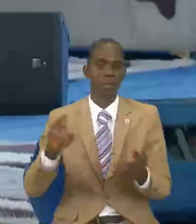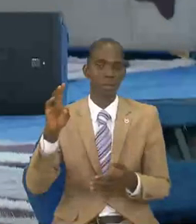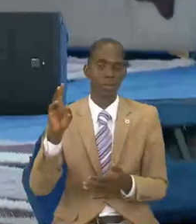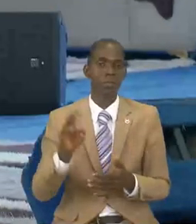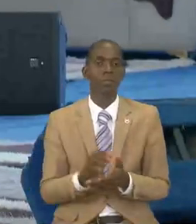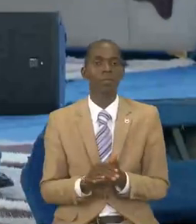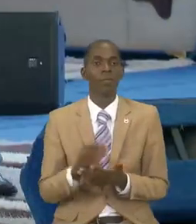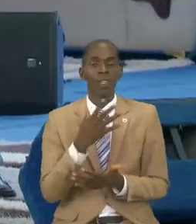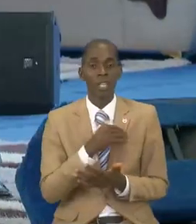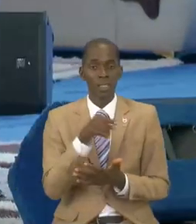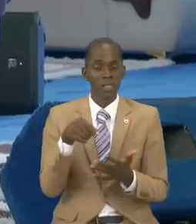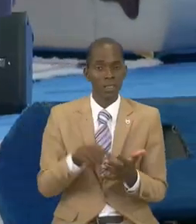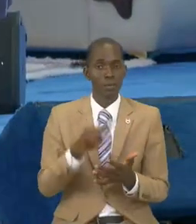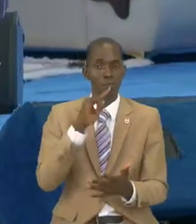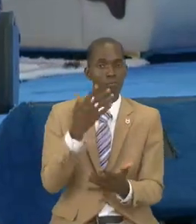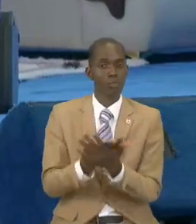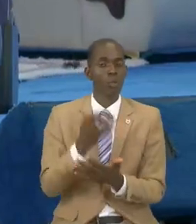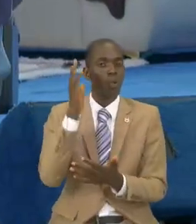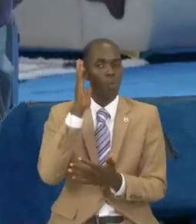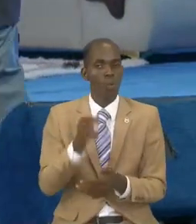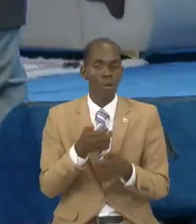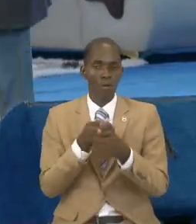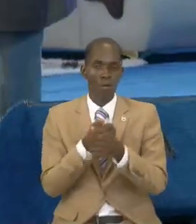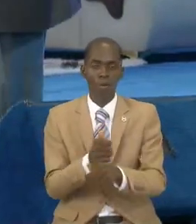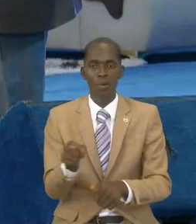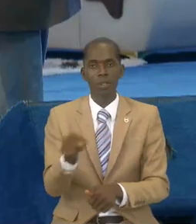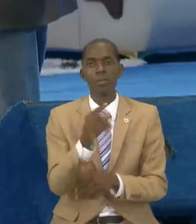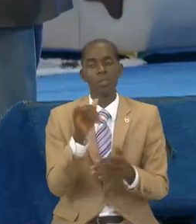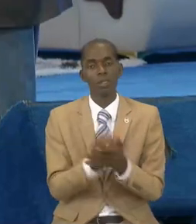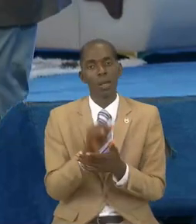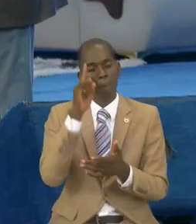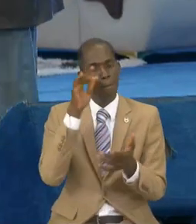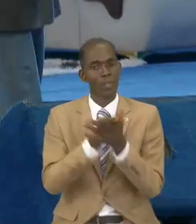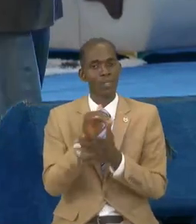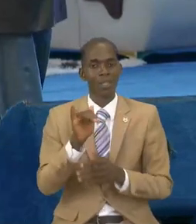Verset 17. Voici les miracles qui accompagneront ceux qui auront cru.